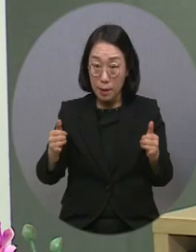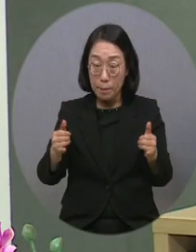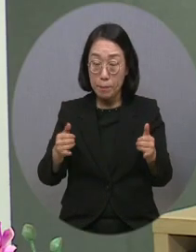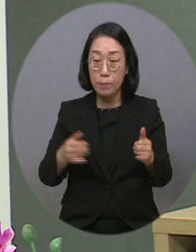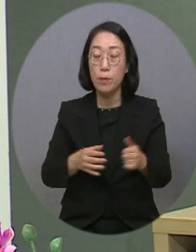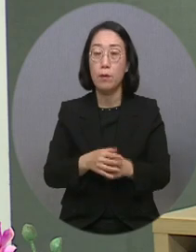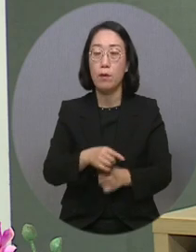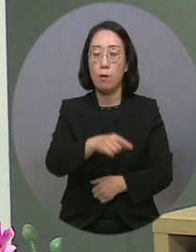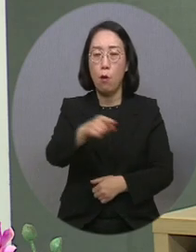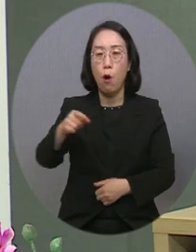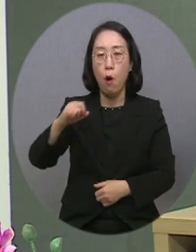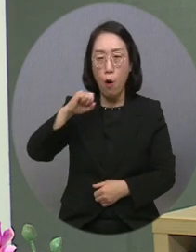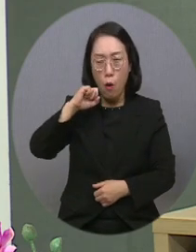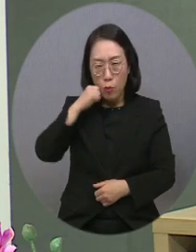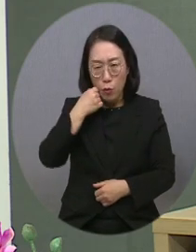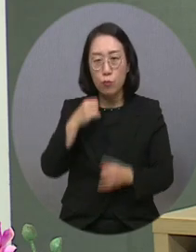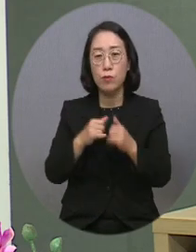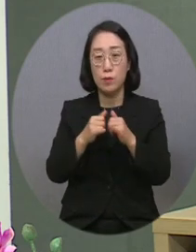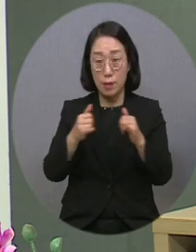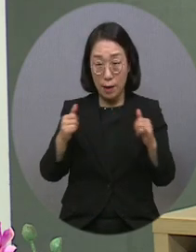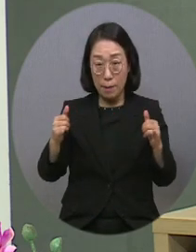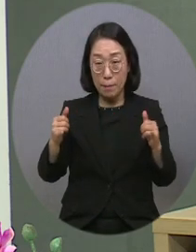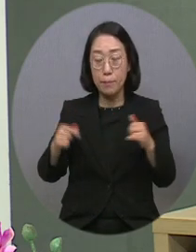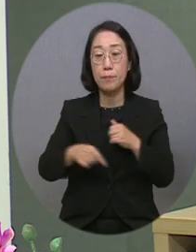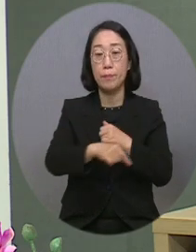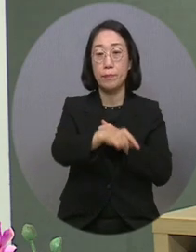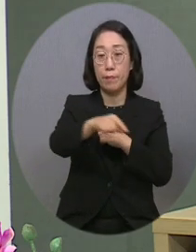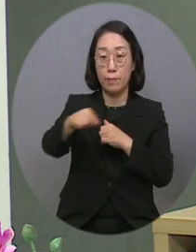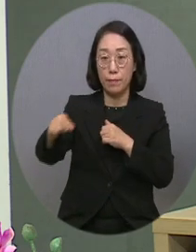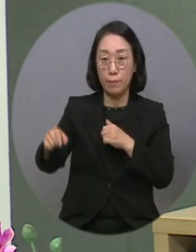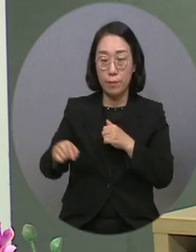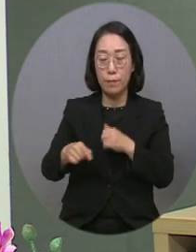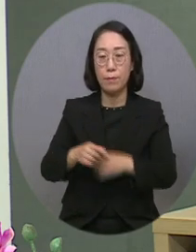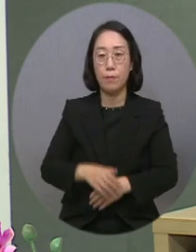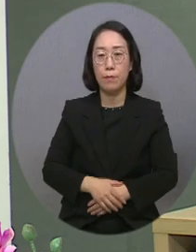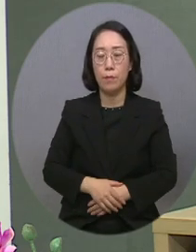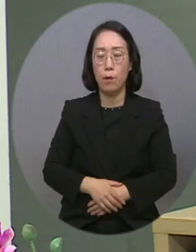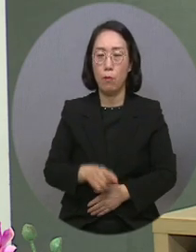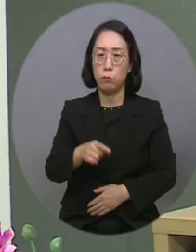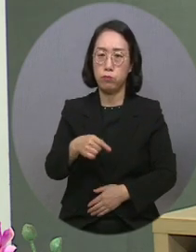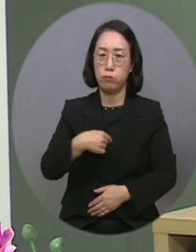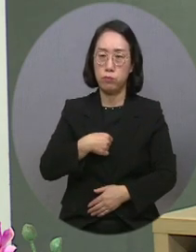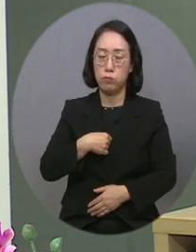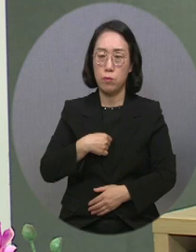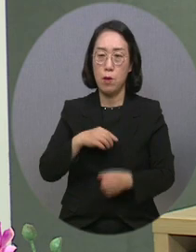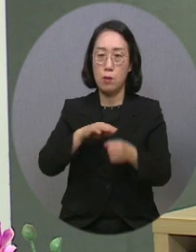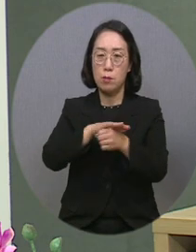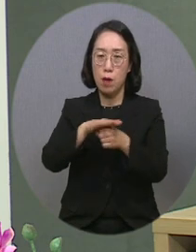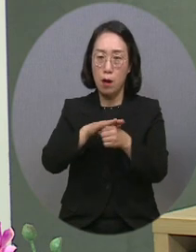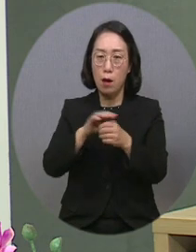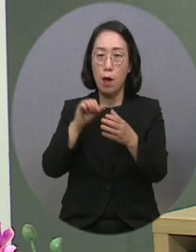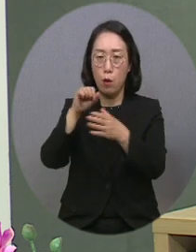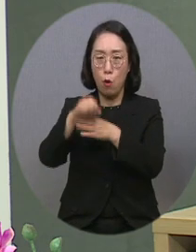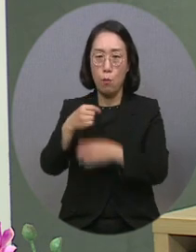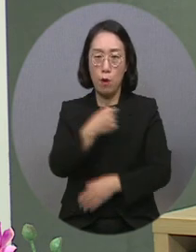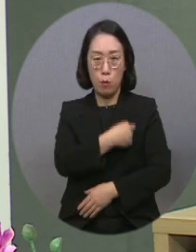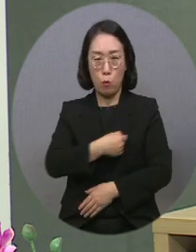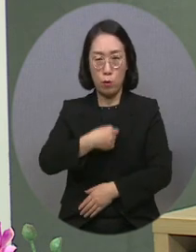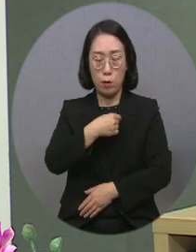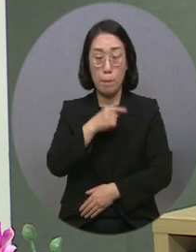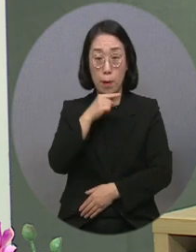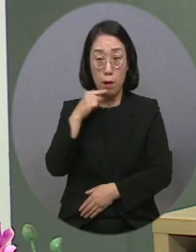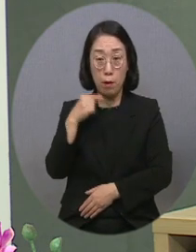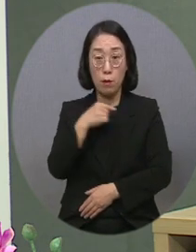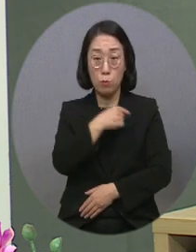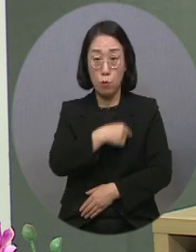어려움에 처해 있는 국민들이 아 이게 사랑의 열매 사회복지 공동